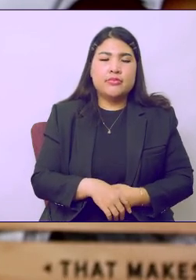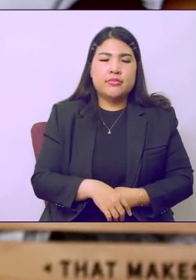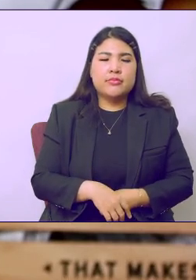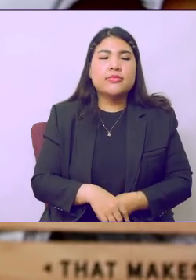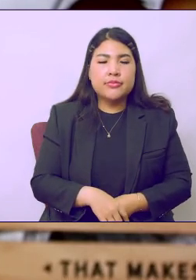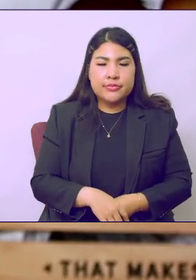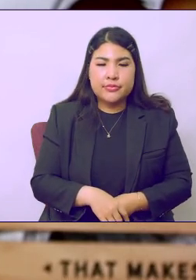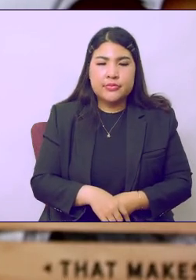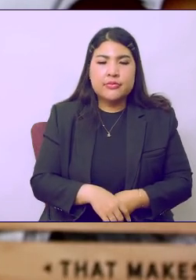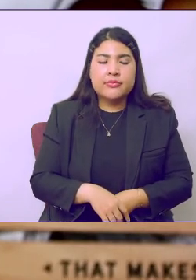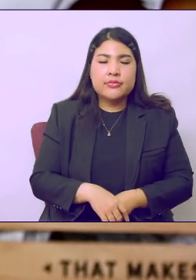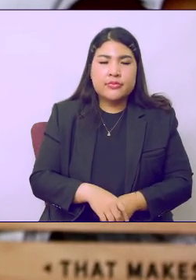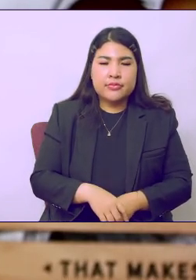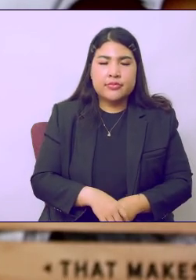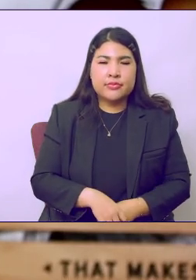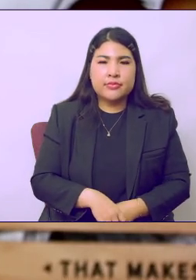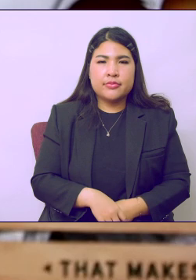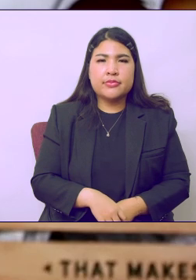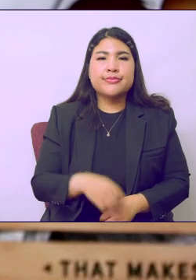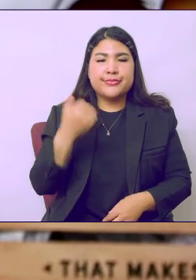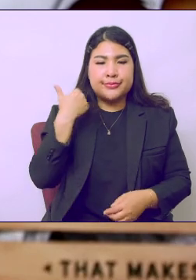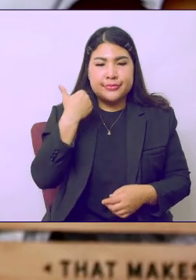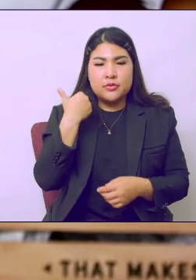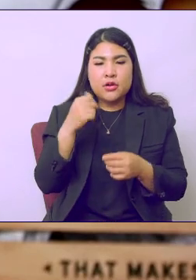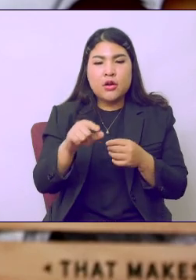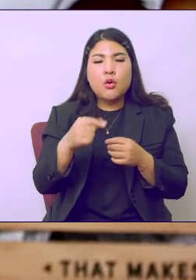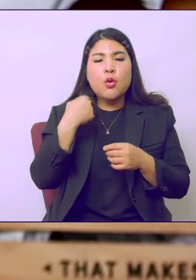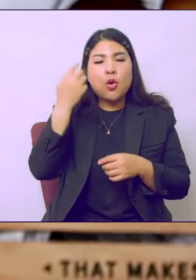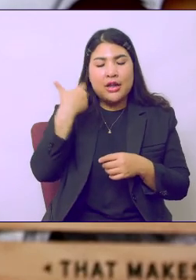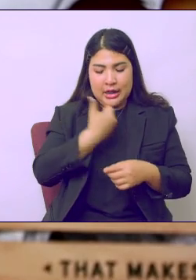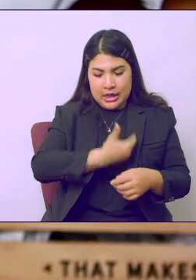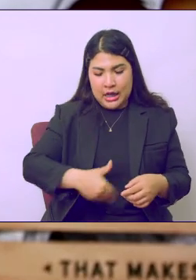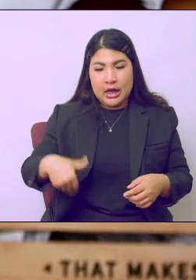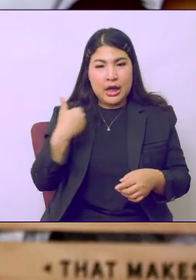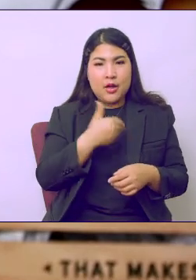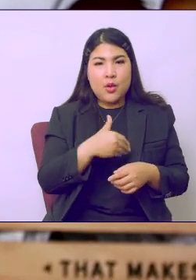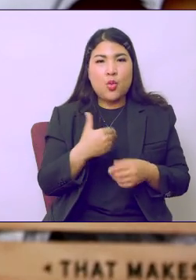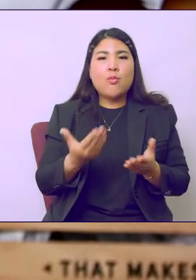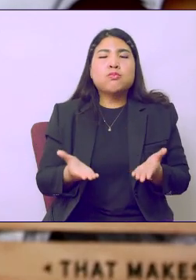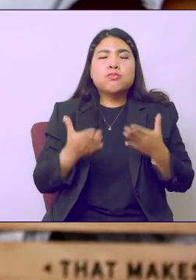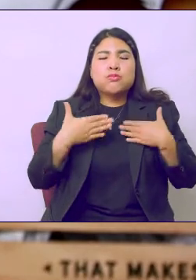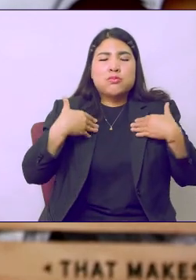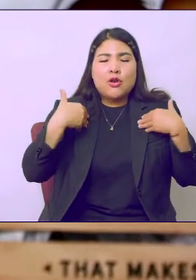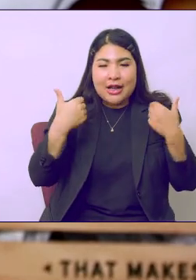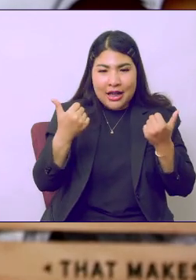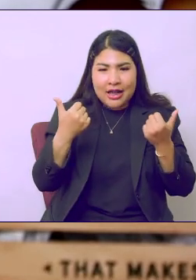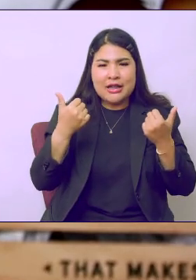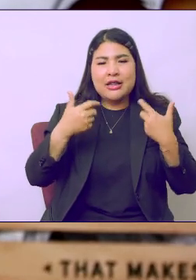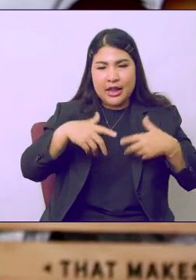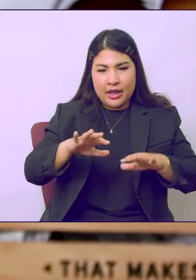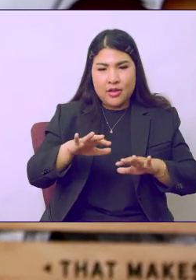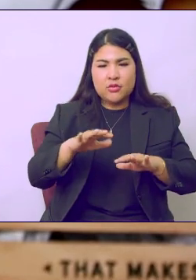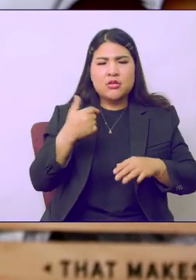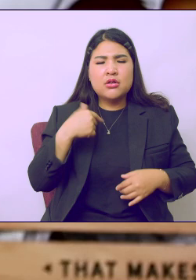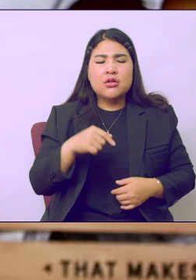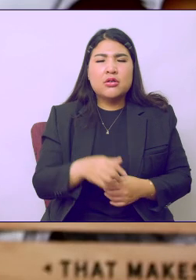เกิดพาราอครับอ่าพาราซิมพาเทติกเนาะนะครับเป็นกระบวนการผ่อนคลายในร่างกายแล้วเพื่อการเกิดกระบกระบวนการผ่อนคลายใน